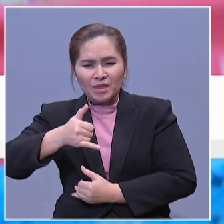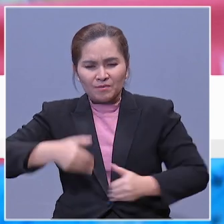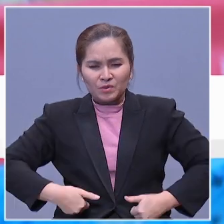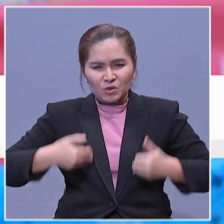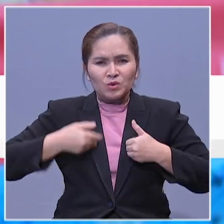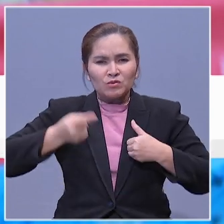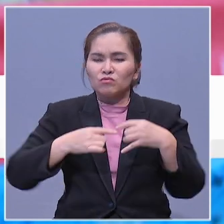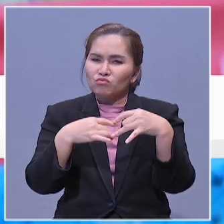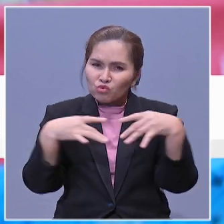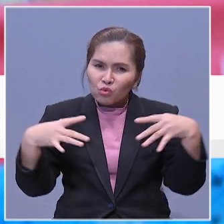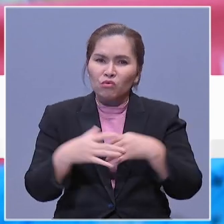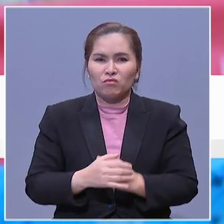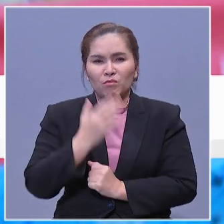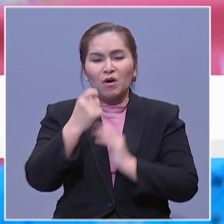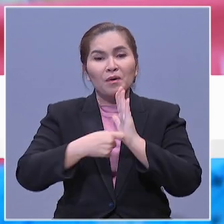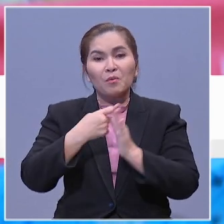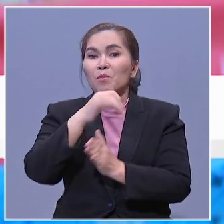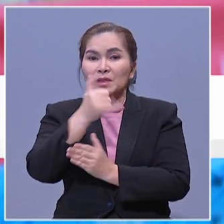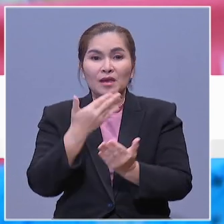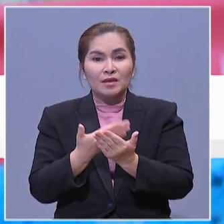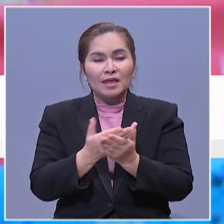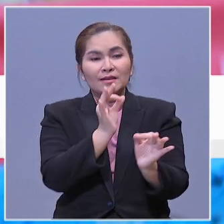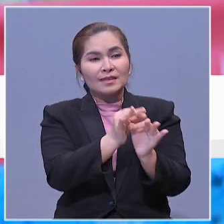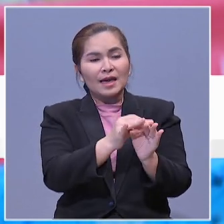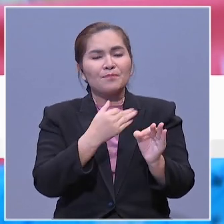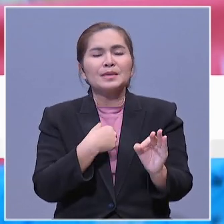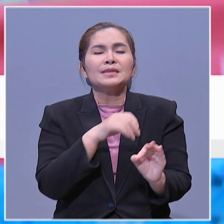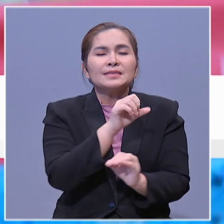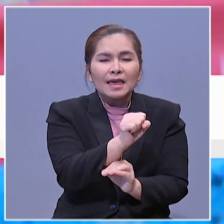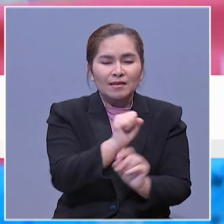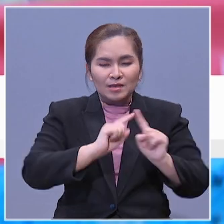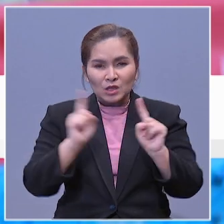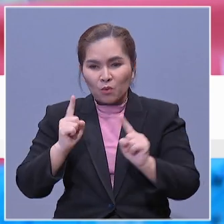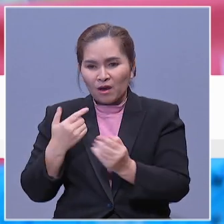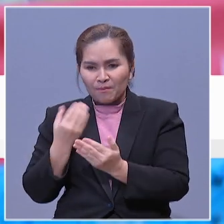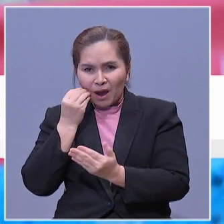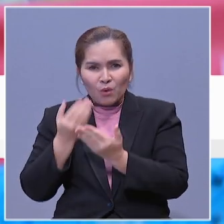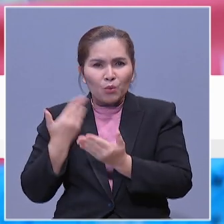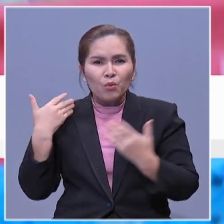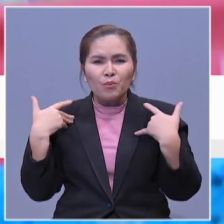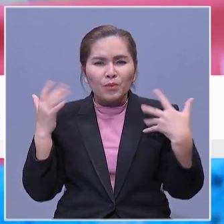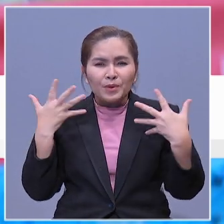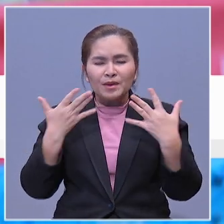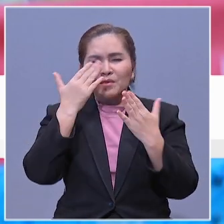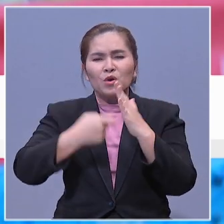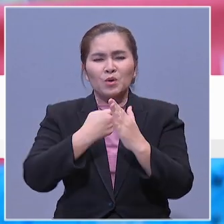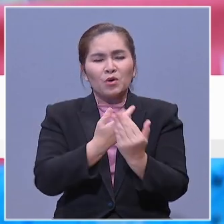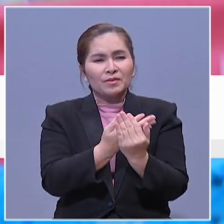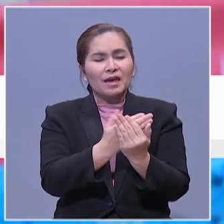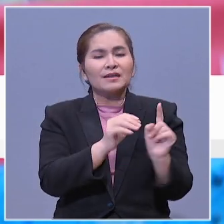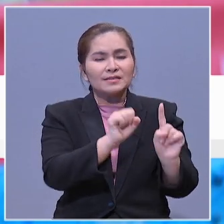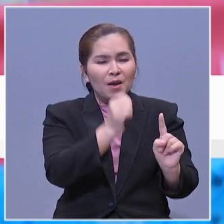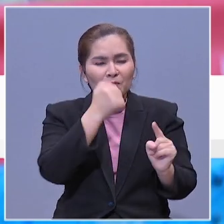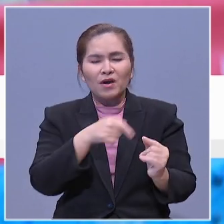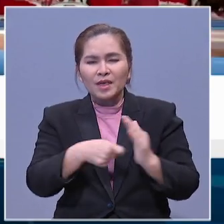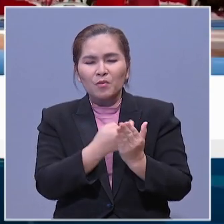งก็ได้นะคือบางคนเขาอาจจะมีเงินในบัญชีเป็นแสนแต่ไม่ได้มีฐานะที่ร่ำรวยเพราะว่าเงินส่วนนั้นอาจจะ